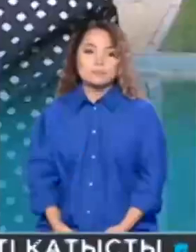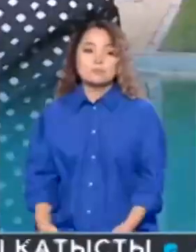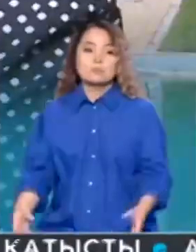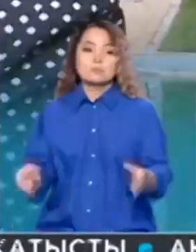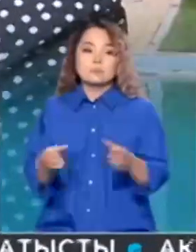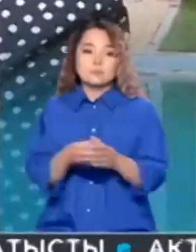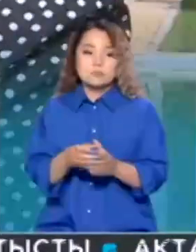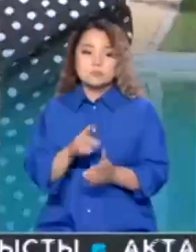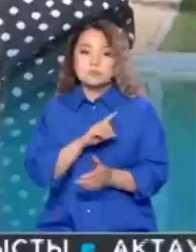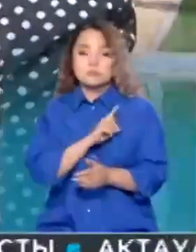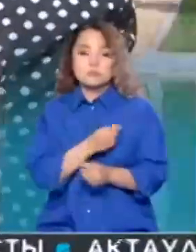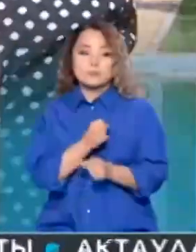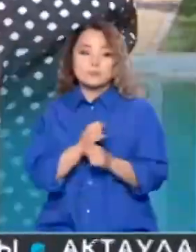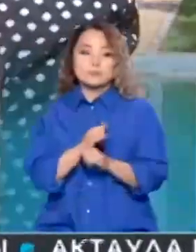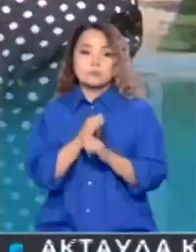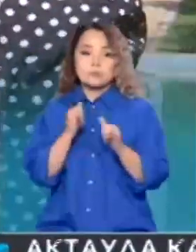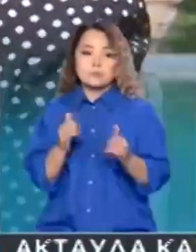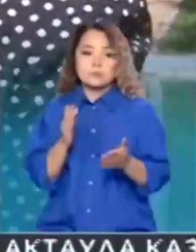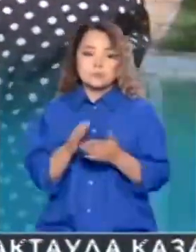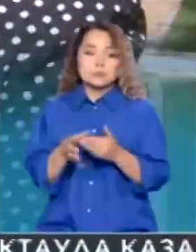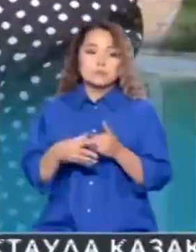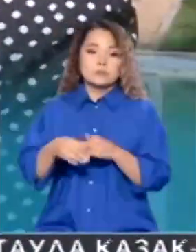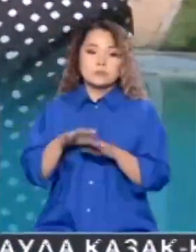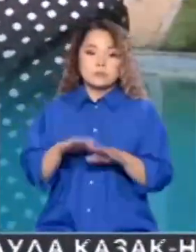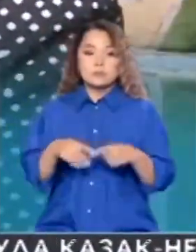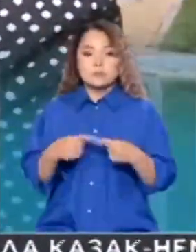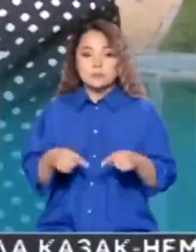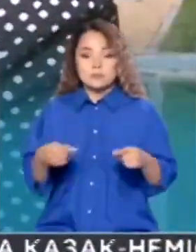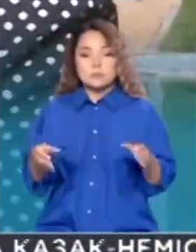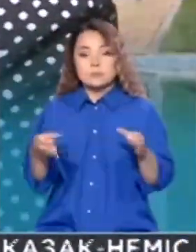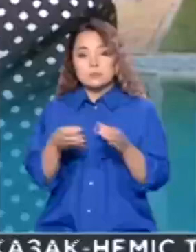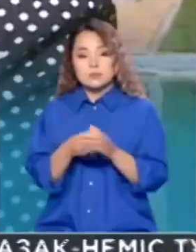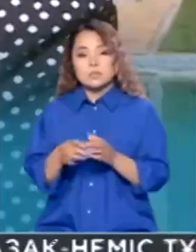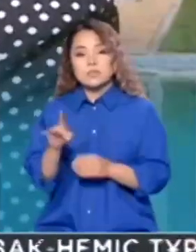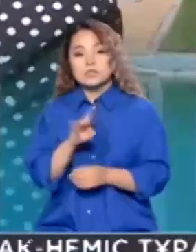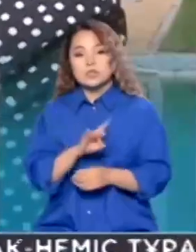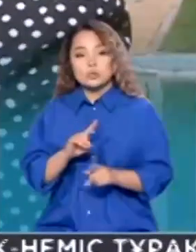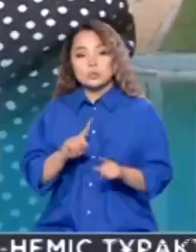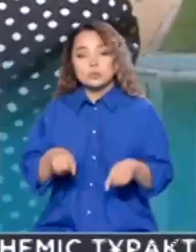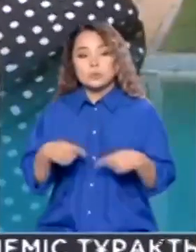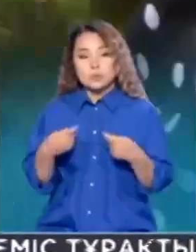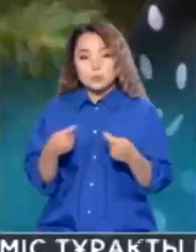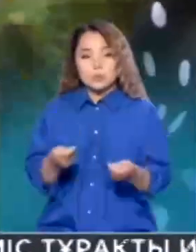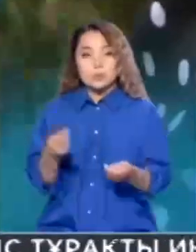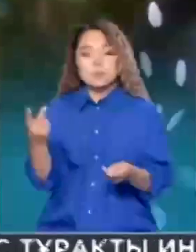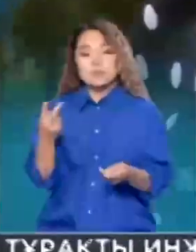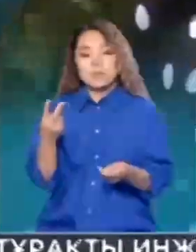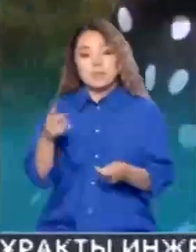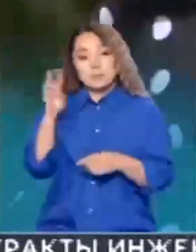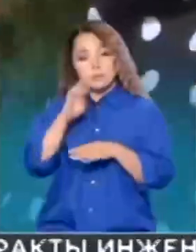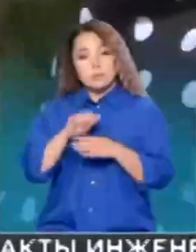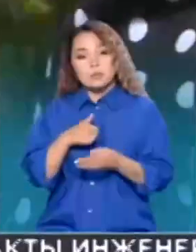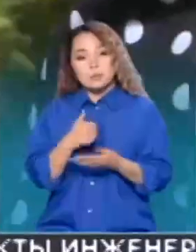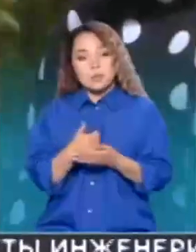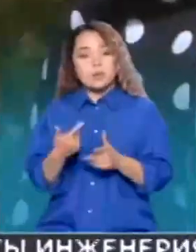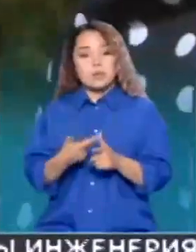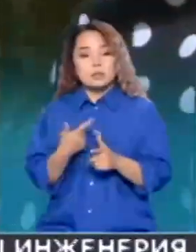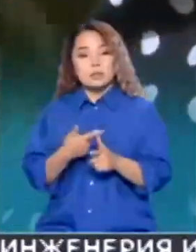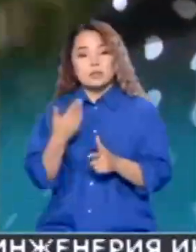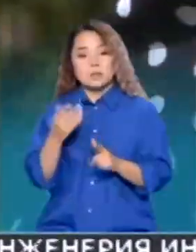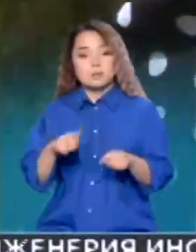Саланы күшейту мақсатында жергілікті жерлердегі кейбір функцияларды республикаға беру, екіншіден мемлекет басшымыз атап